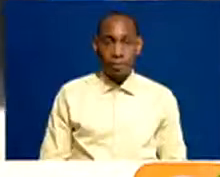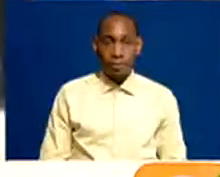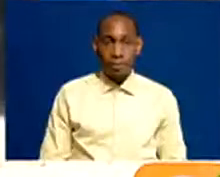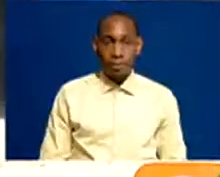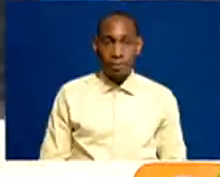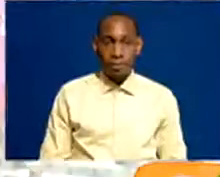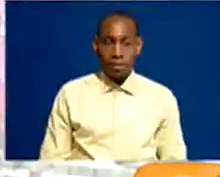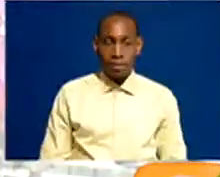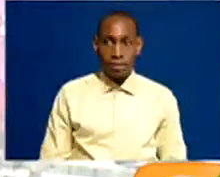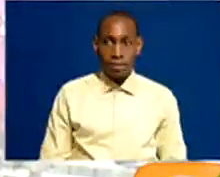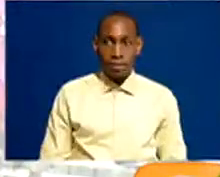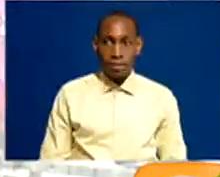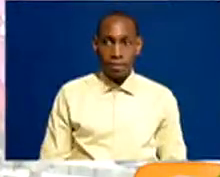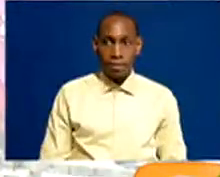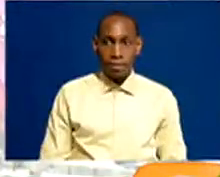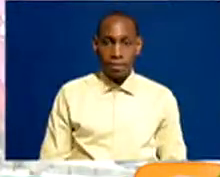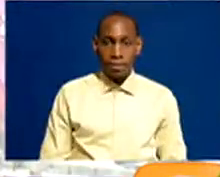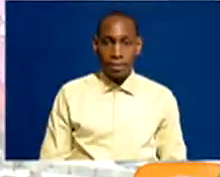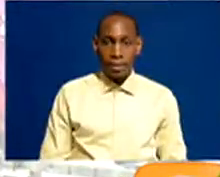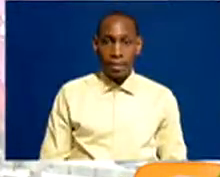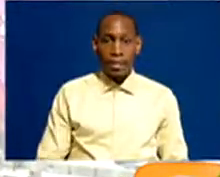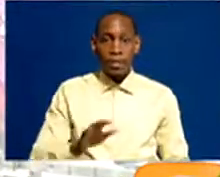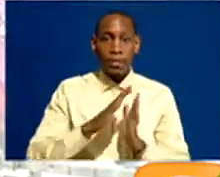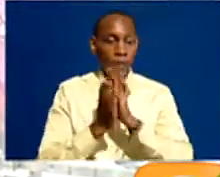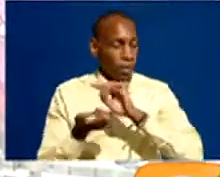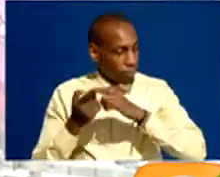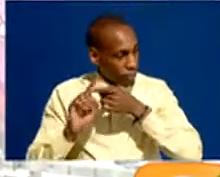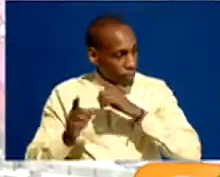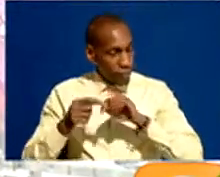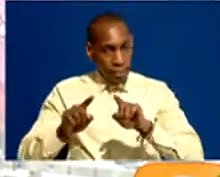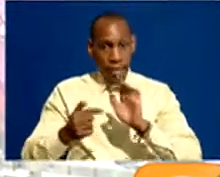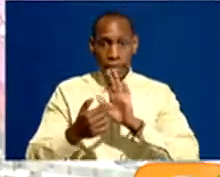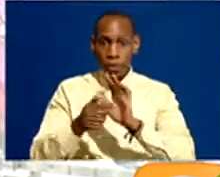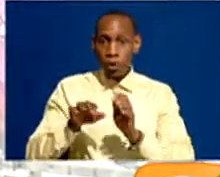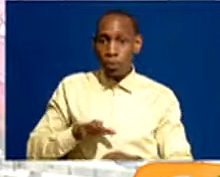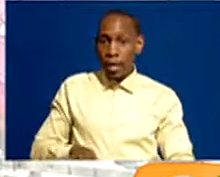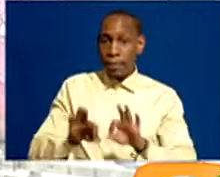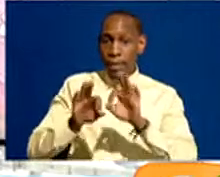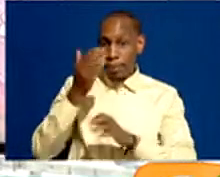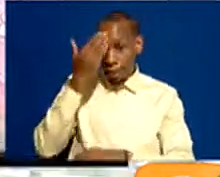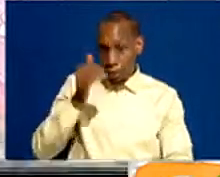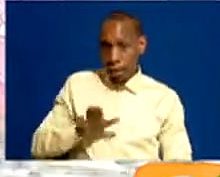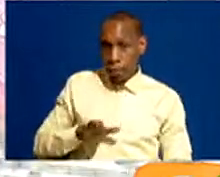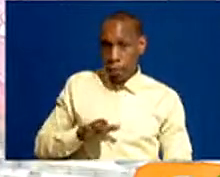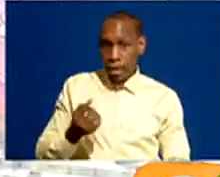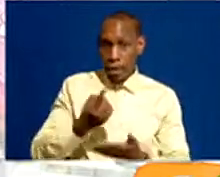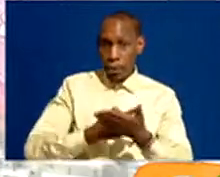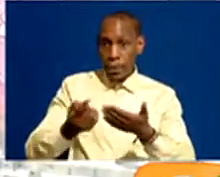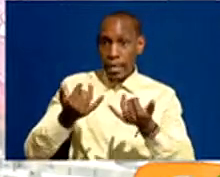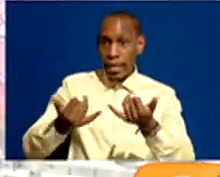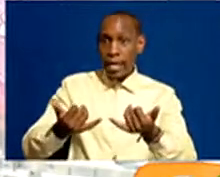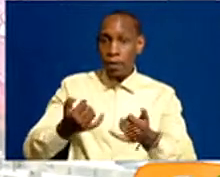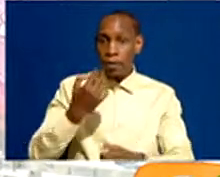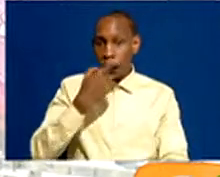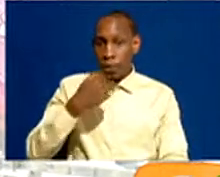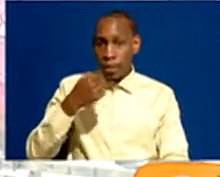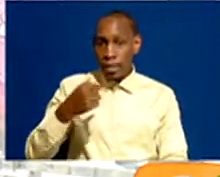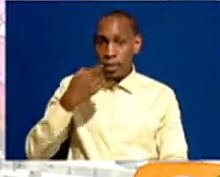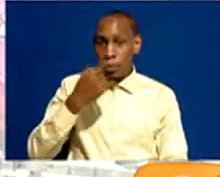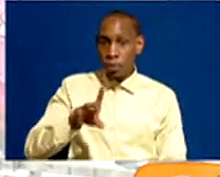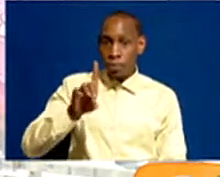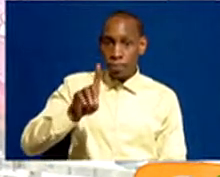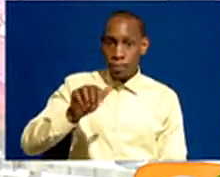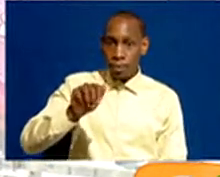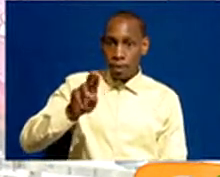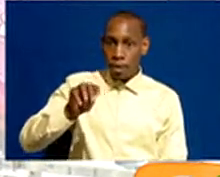Bi. Na mkitafakari hayo, tugeukie mwanamke bomba, kwani mwanamke bomba wiki hii ni Damaris Muriithi